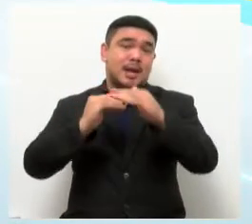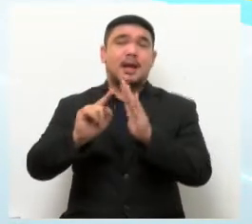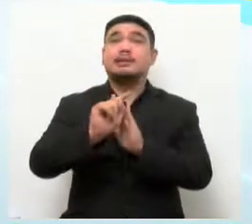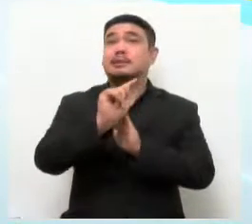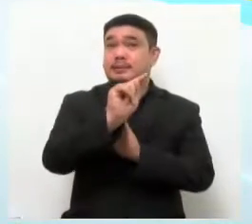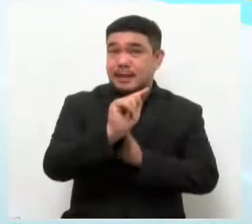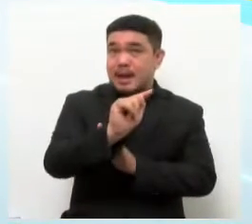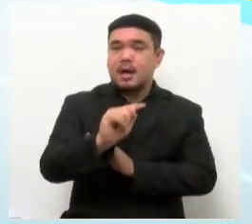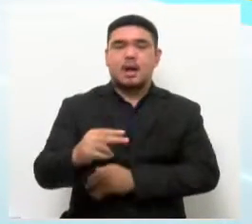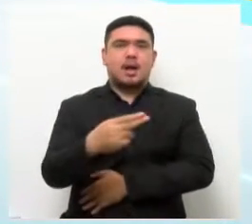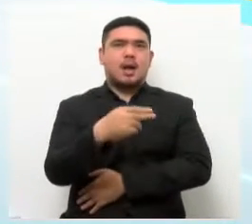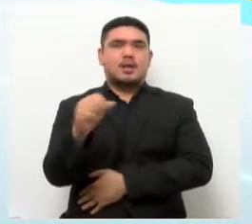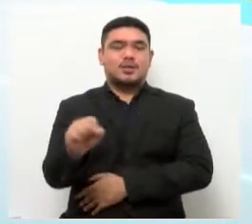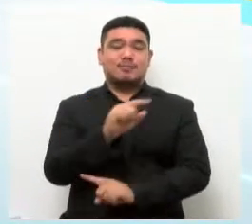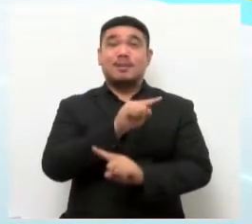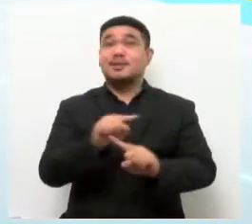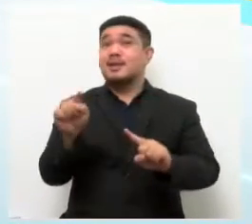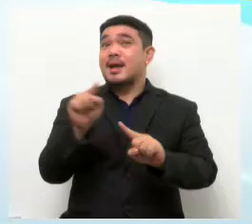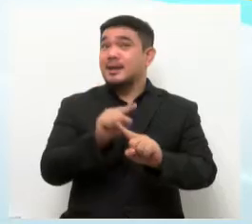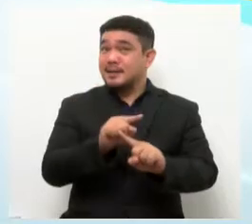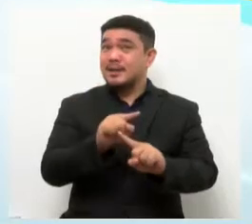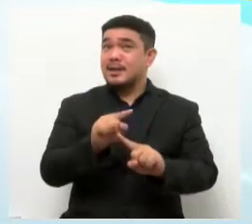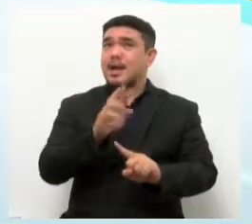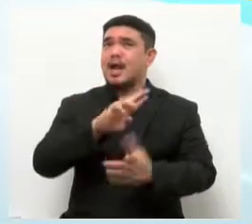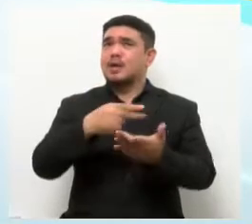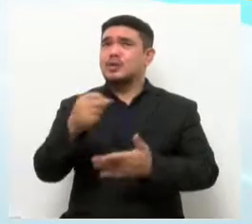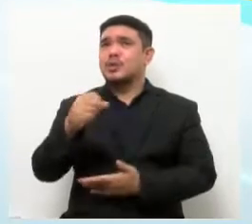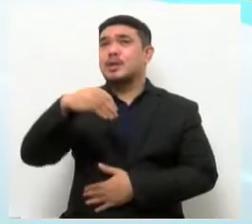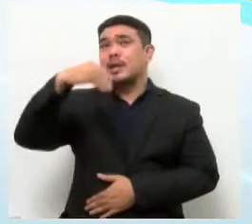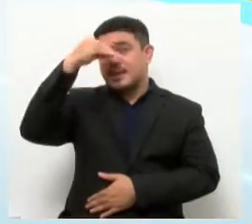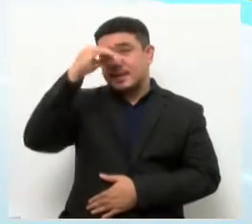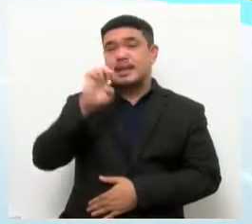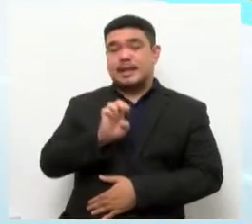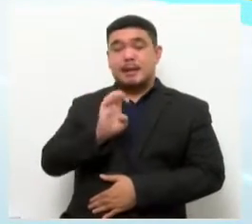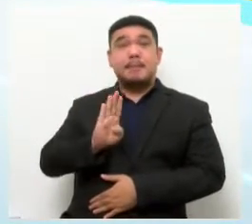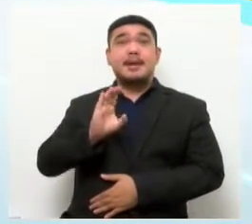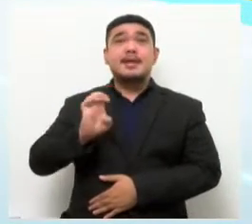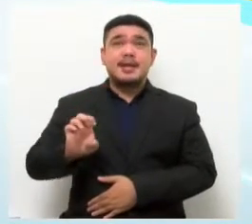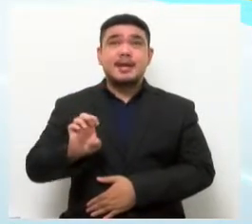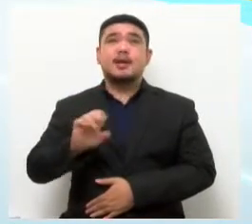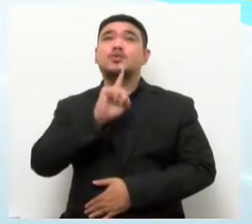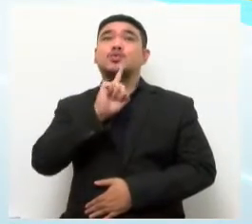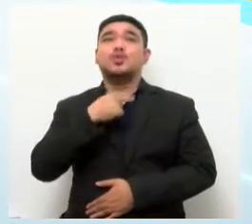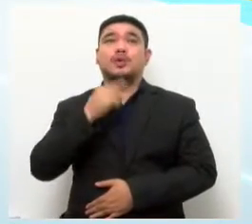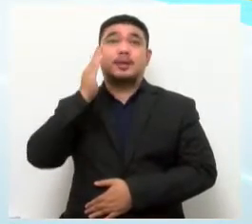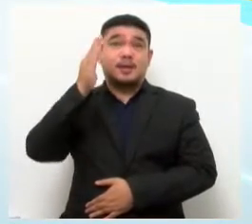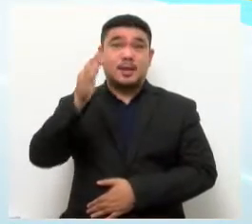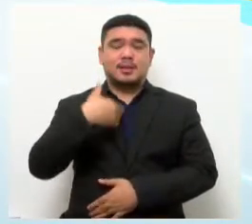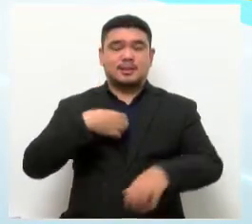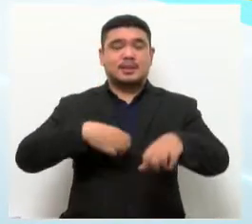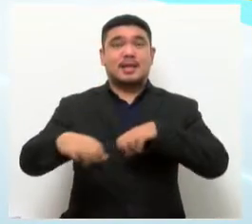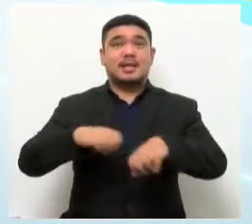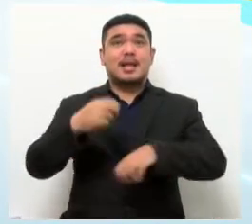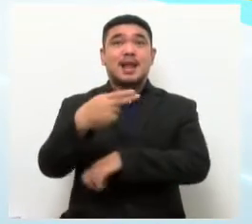ด้วยหลักสูตร English นะคะ Bilingual Education หรือว่า EBE นะคะในการจัดการศึกษ